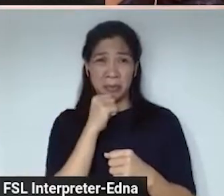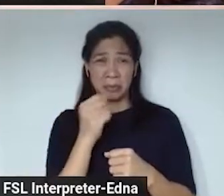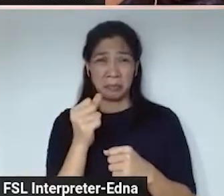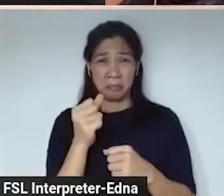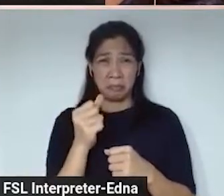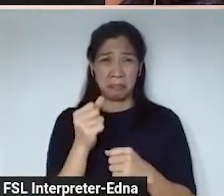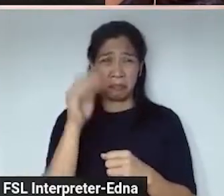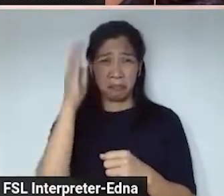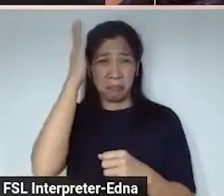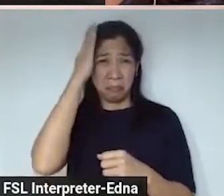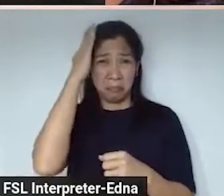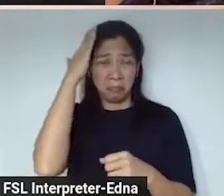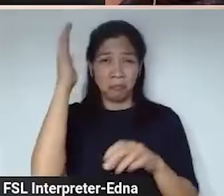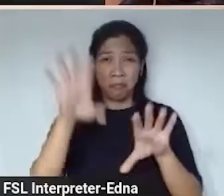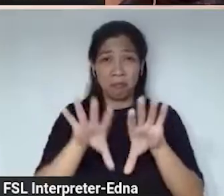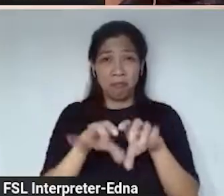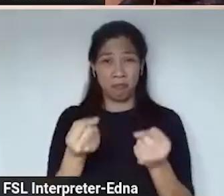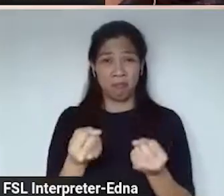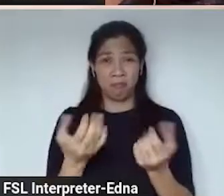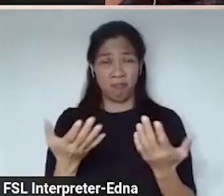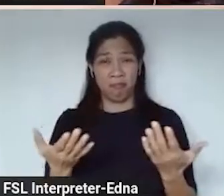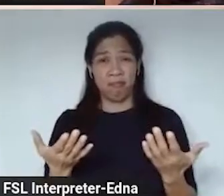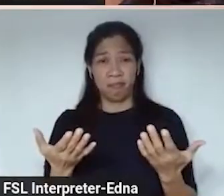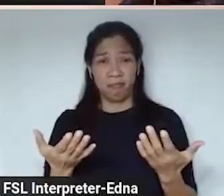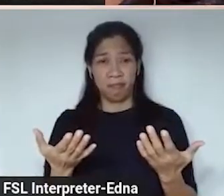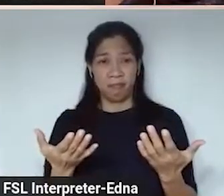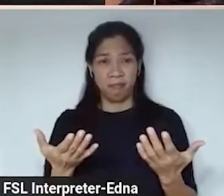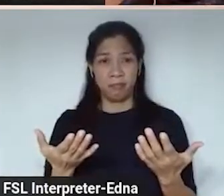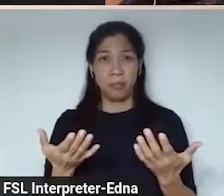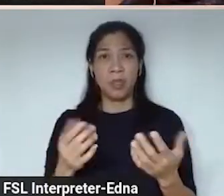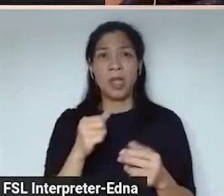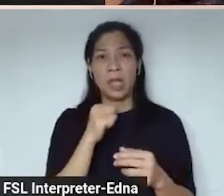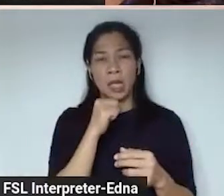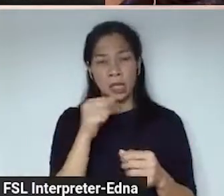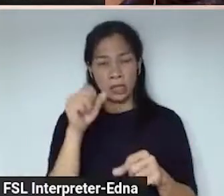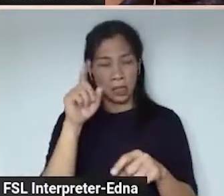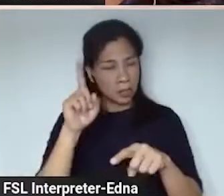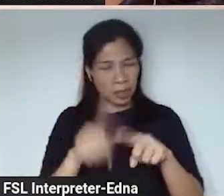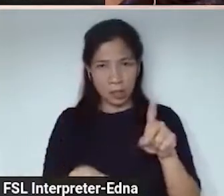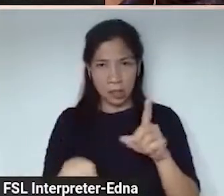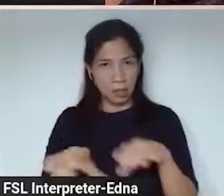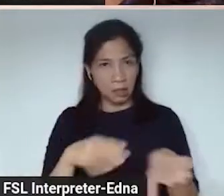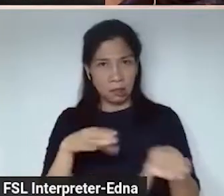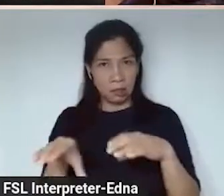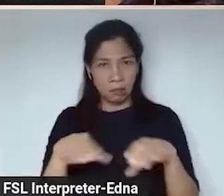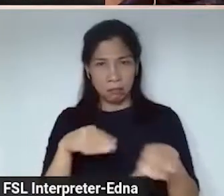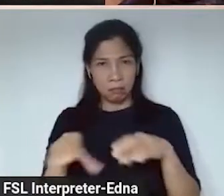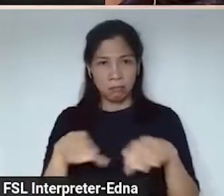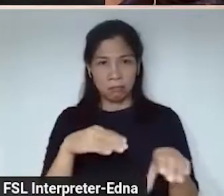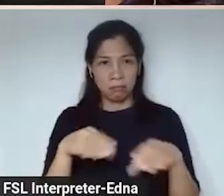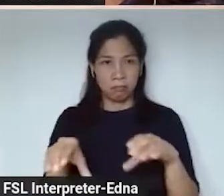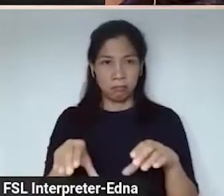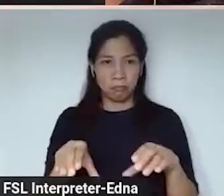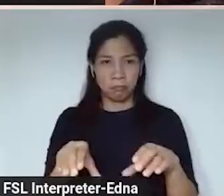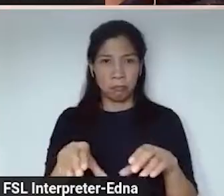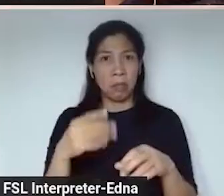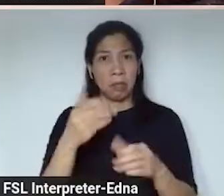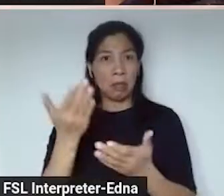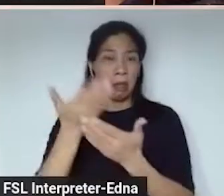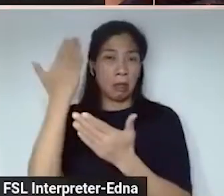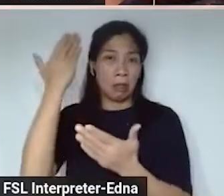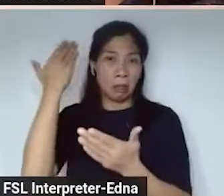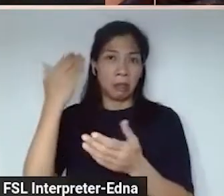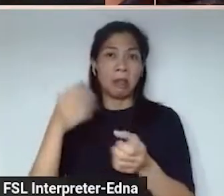yung hindi ko nagagawa yung dati kong mga ginagawa dati, na, you know, I could run, I could take care of myself,